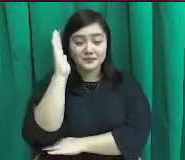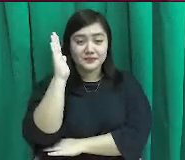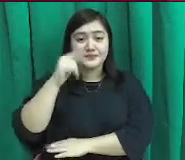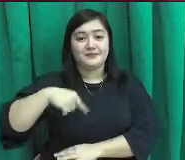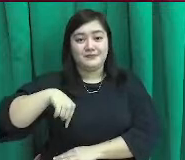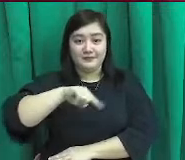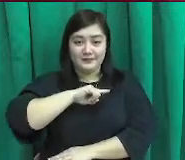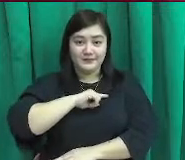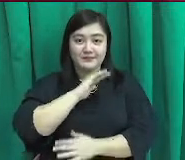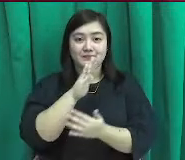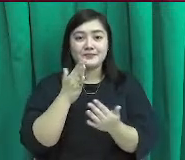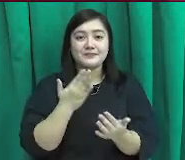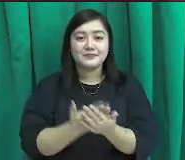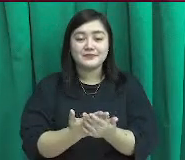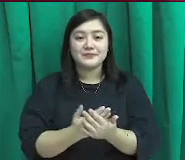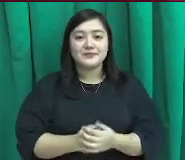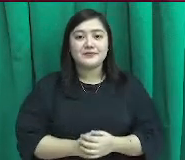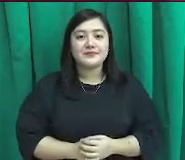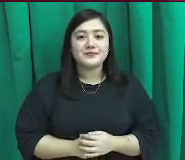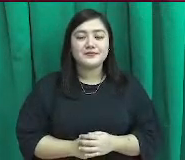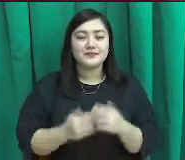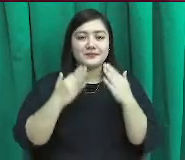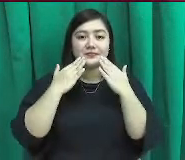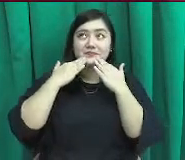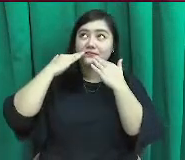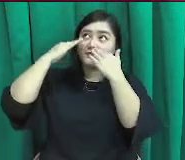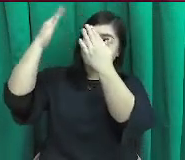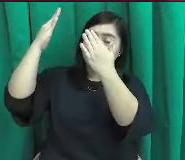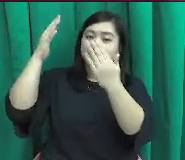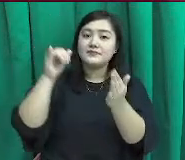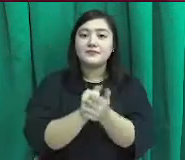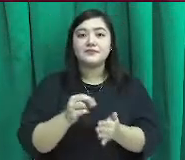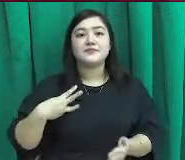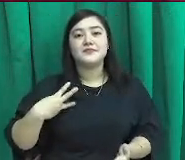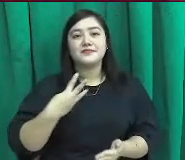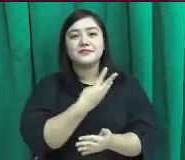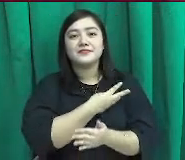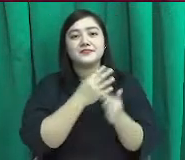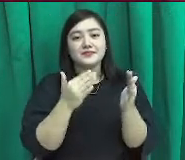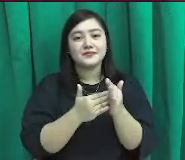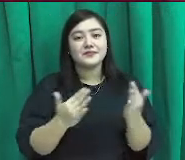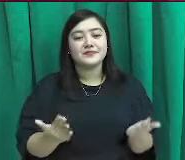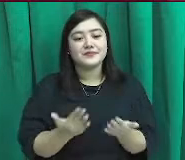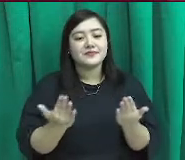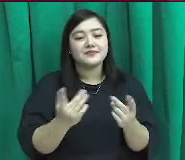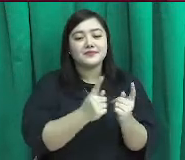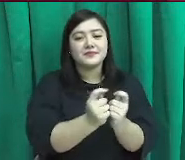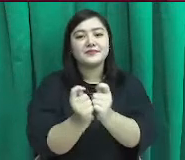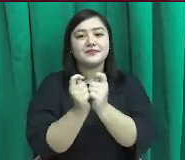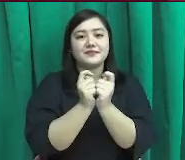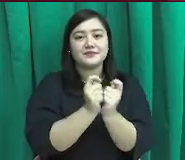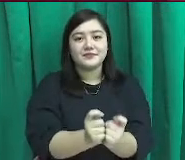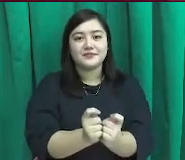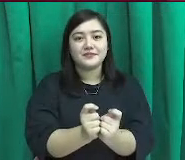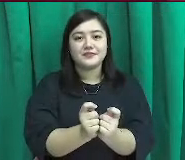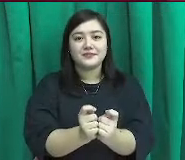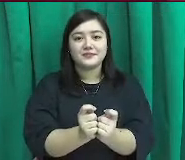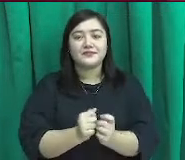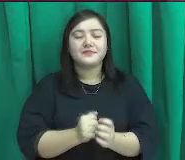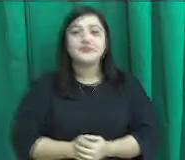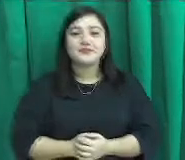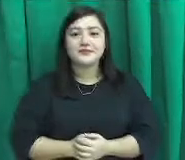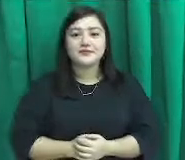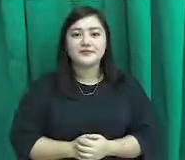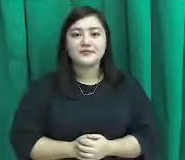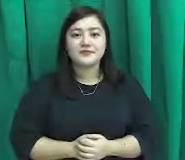po sa amin atin. At salamat sa Diyos na tayo muli ay nagkasama-sama dito sa programang ito,